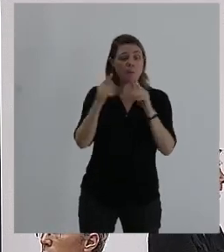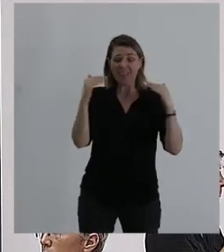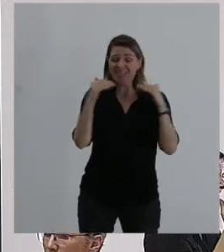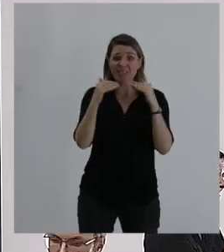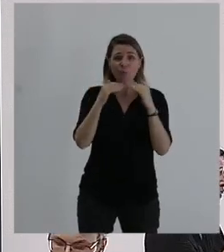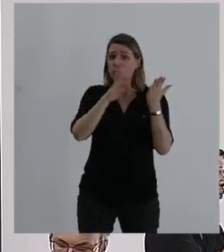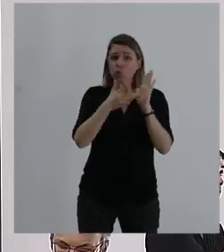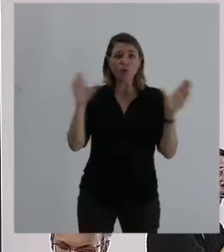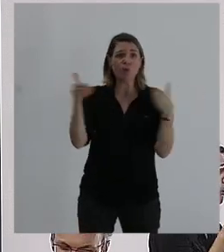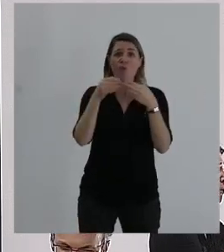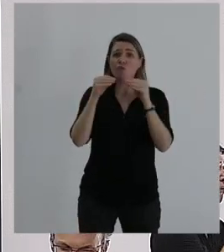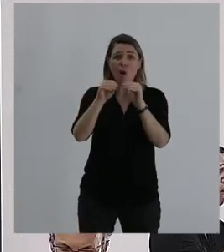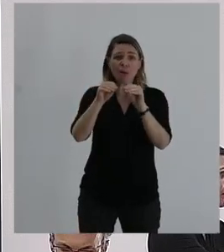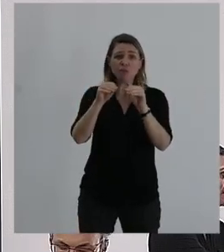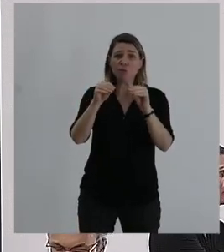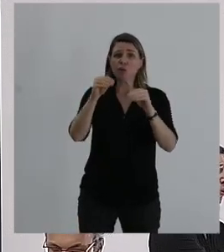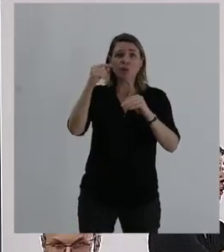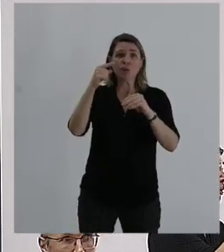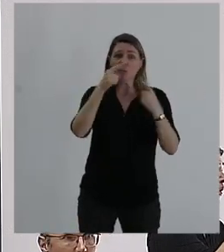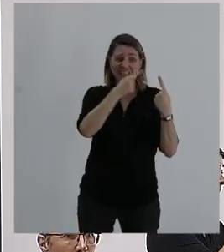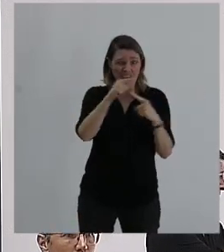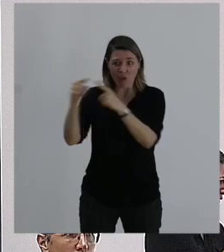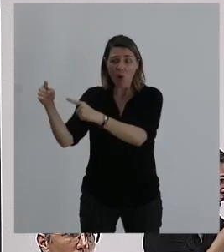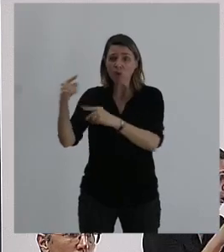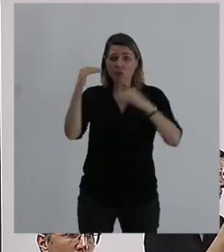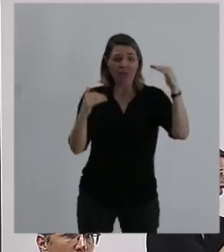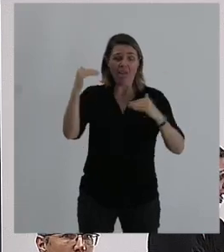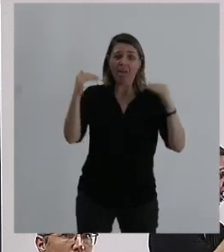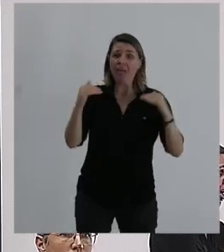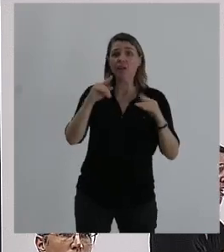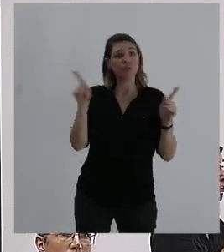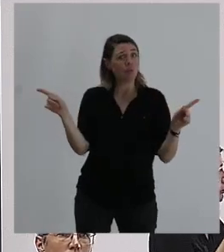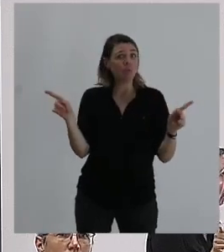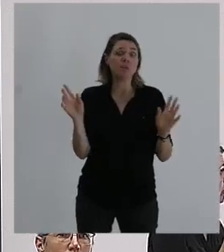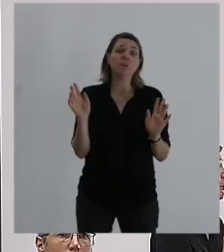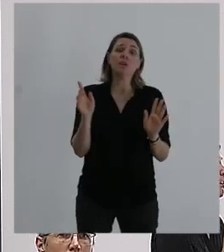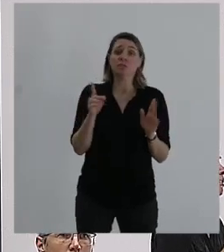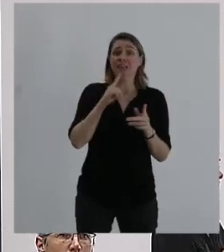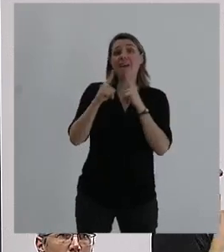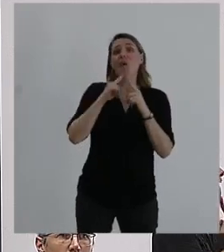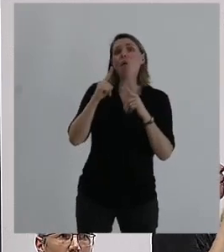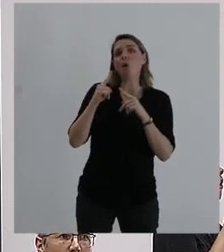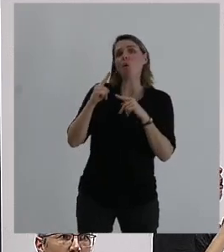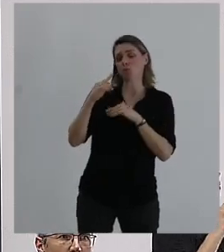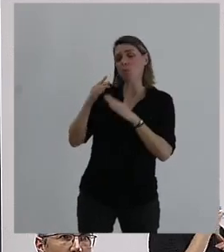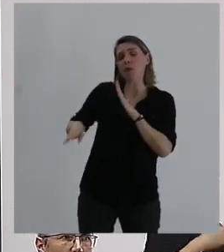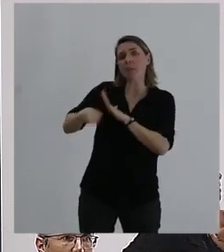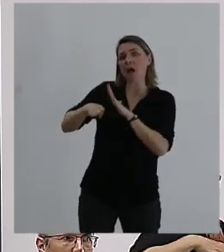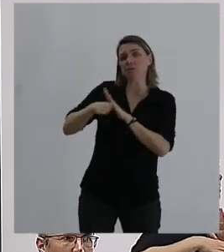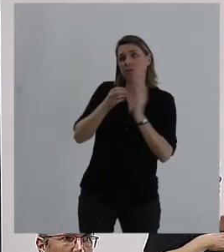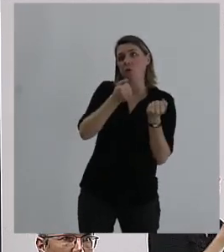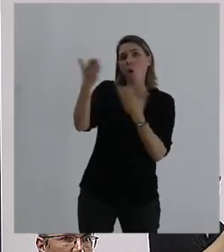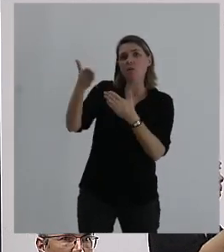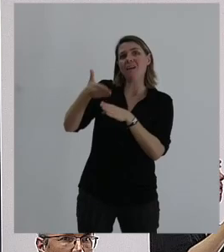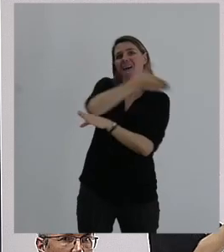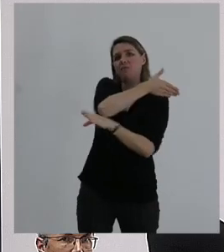niveau toutes les formations avec toute la différence qu'elles ont de ce point de vue-là. Donc ça, je pense que c'est une erreur de construction de base de l'offre